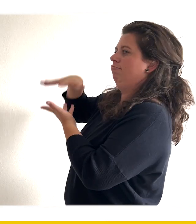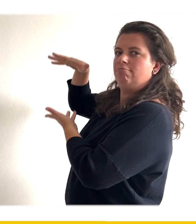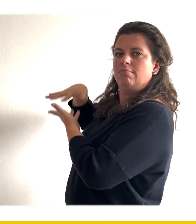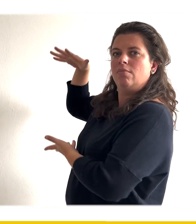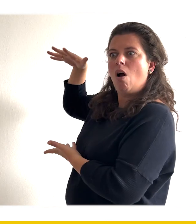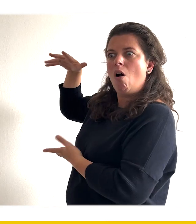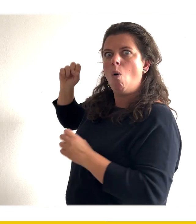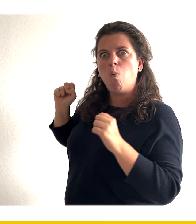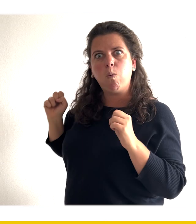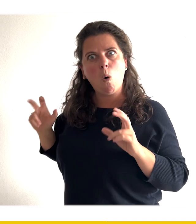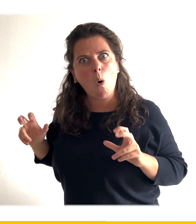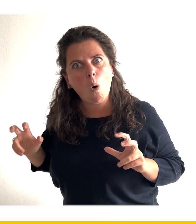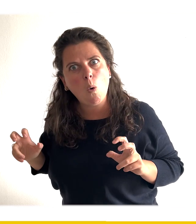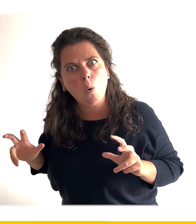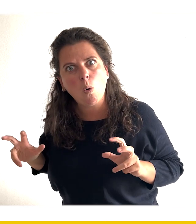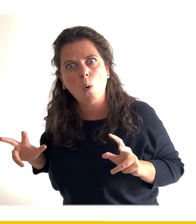Wow!